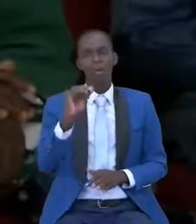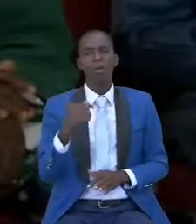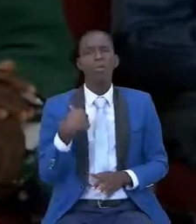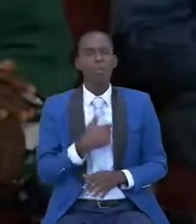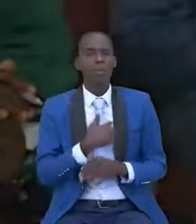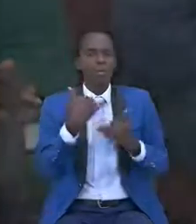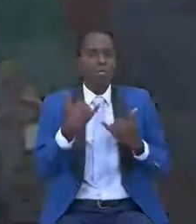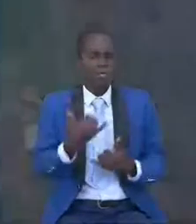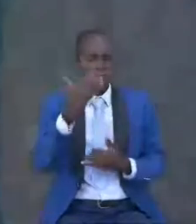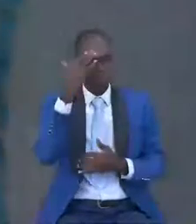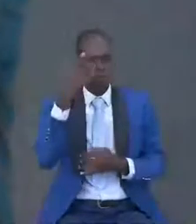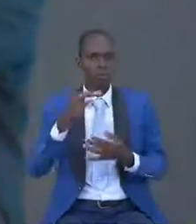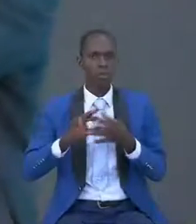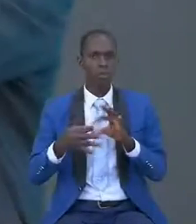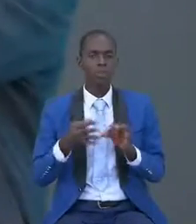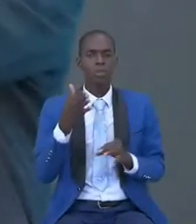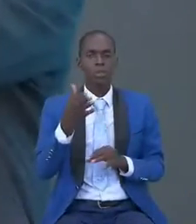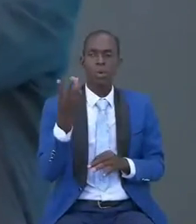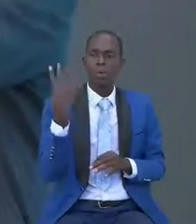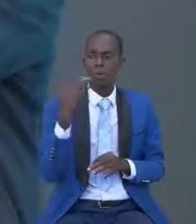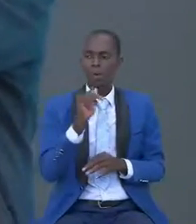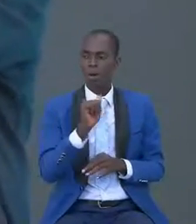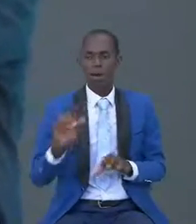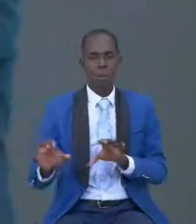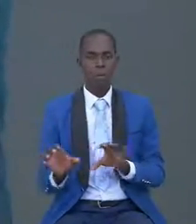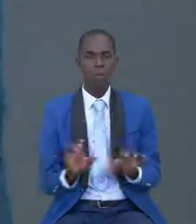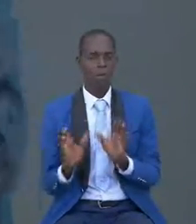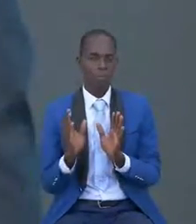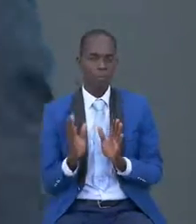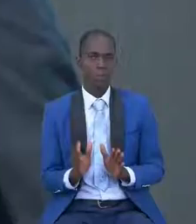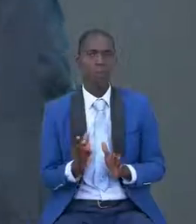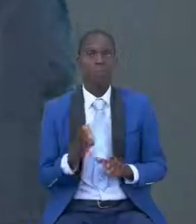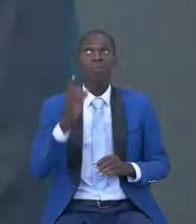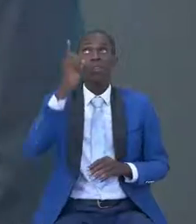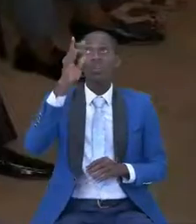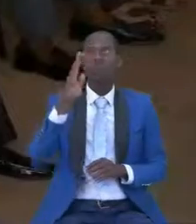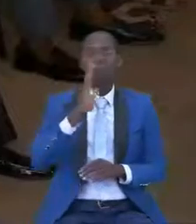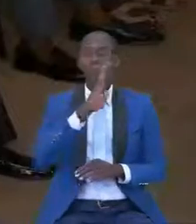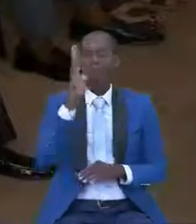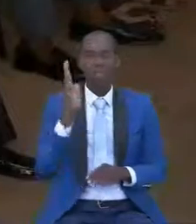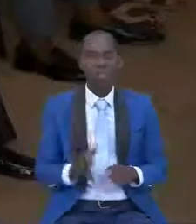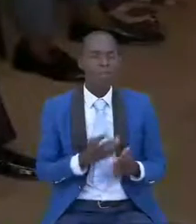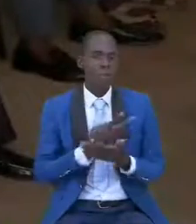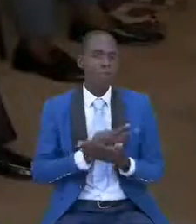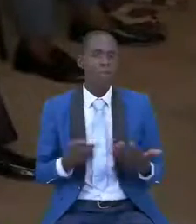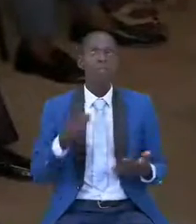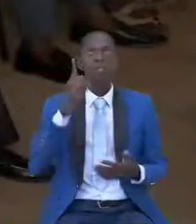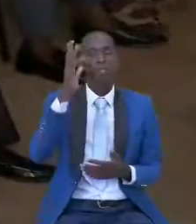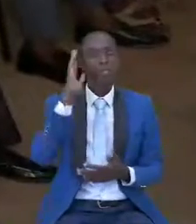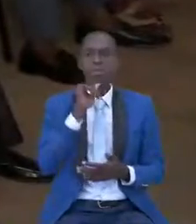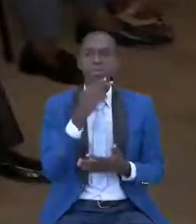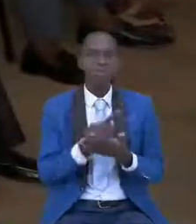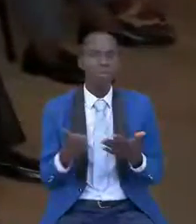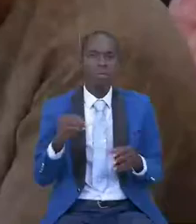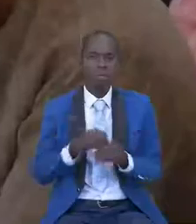Il y a eu l'accomplissement. Dieu ne joue jamais. Il ne va pas échouer dans ta